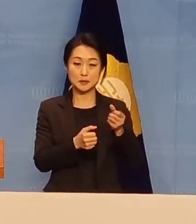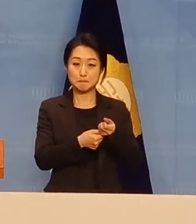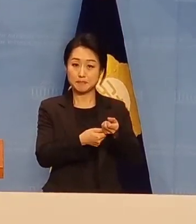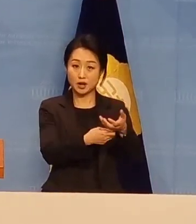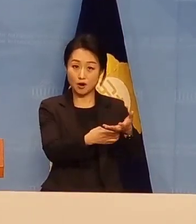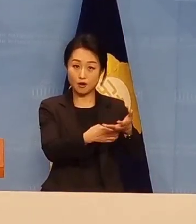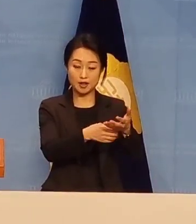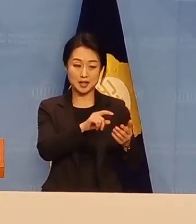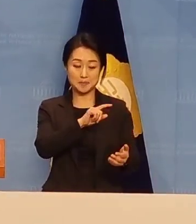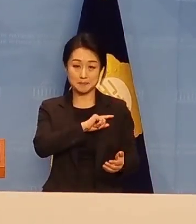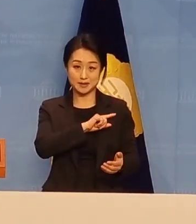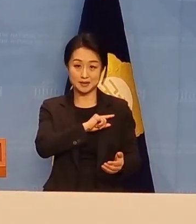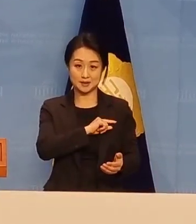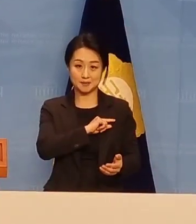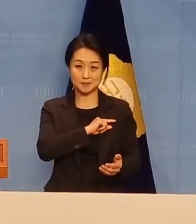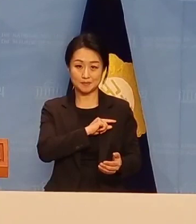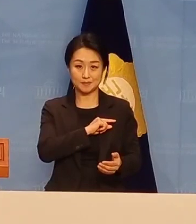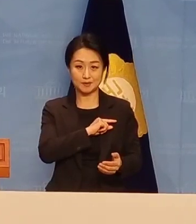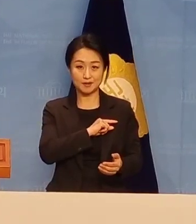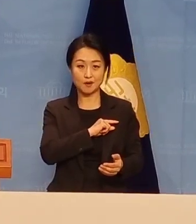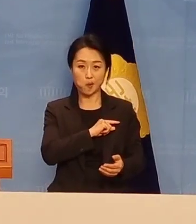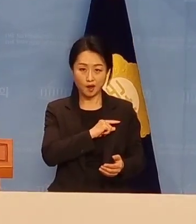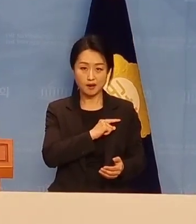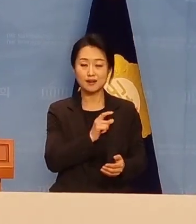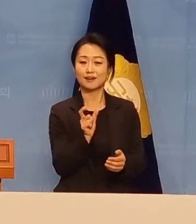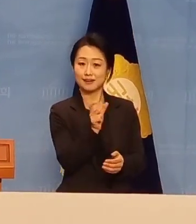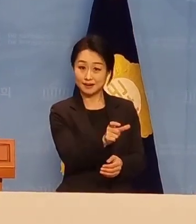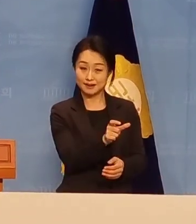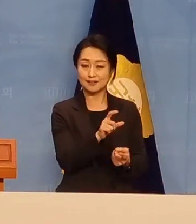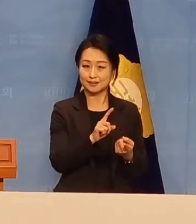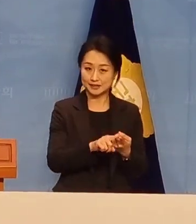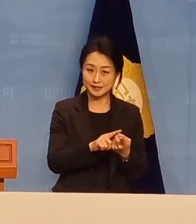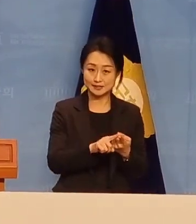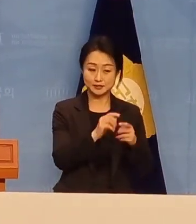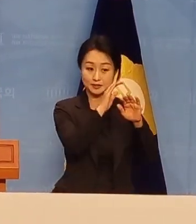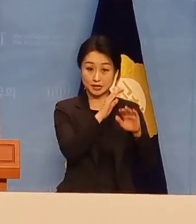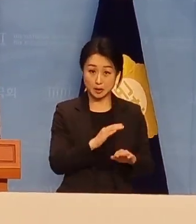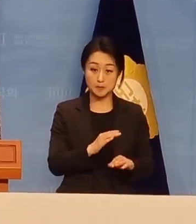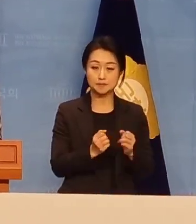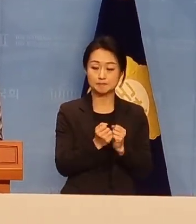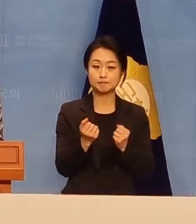발언하기 위해서 기자회견이 있었습니다. 그럼 바로 기자회견 시작하겠습니다.